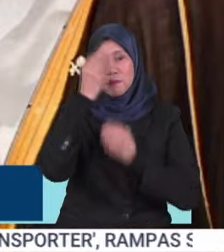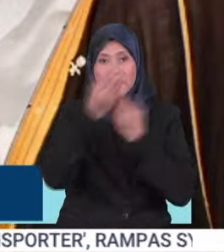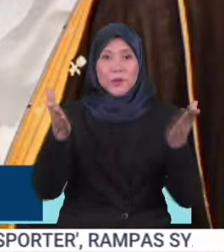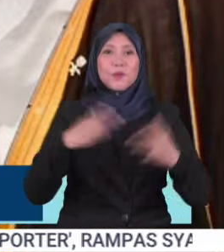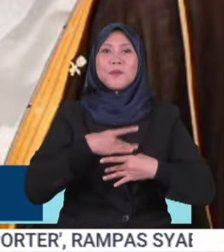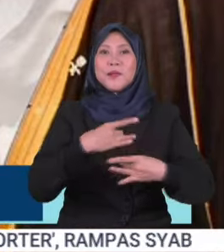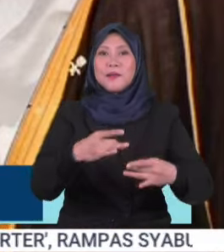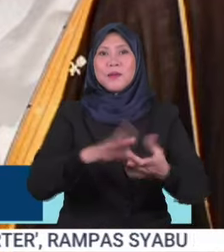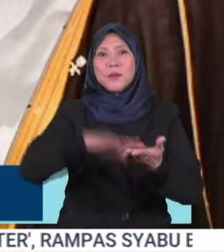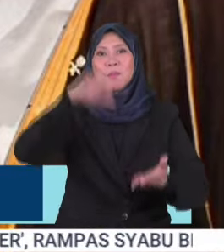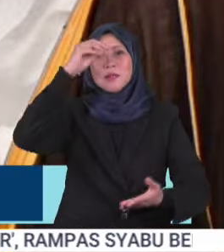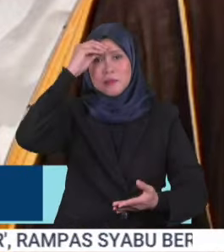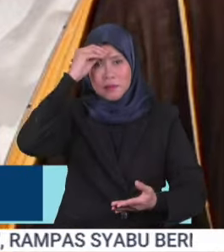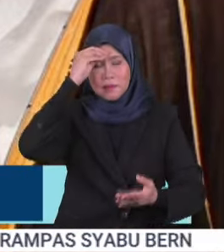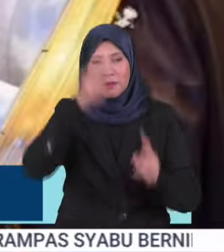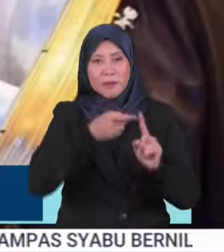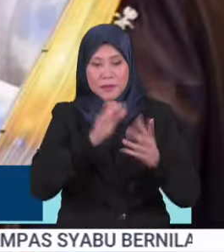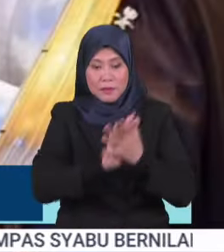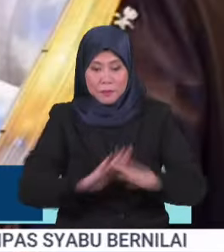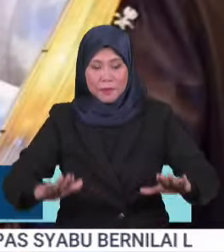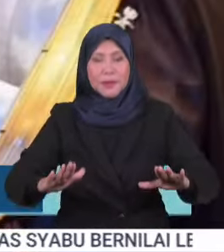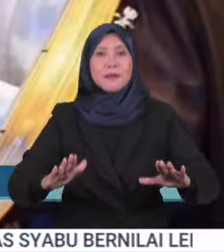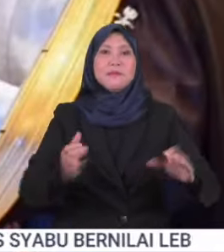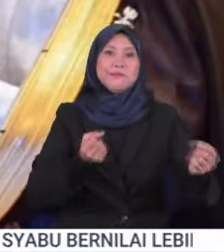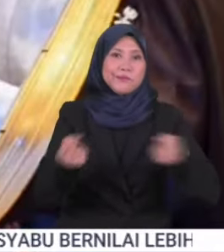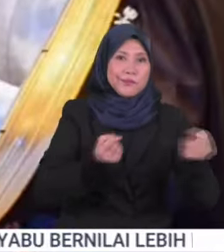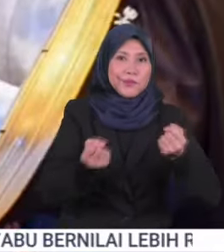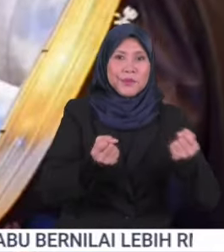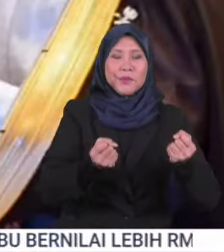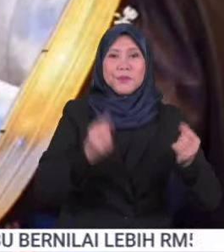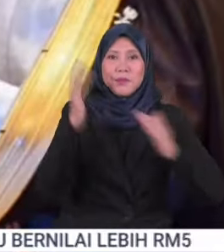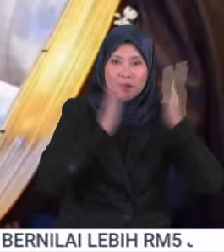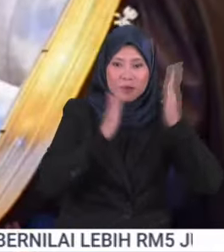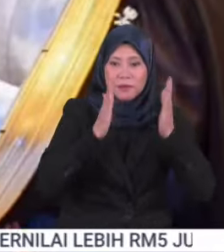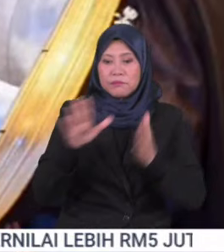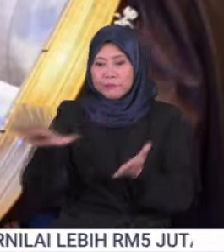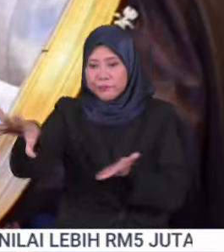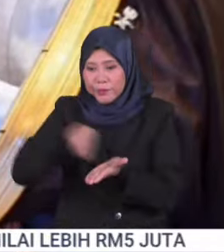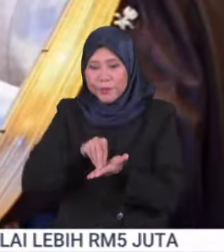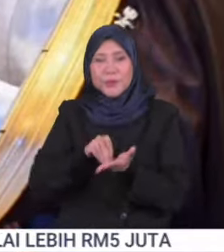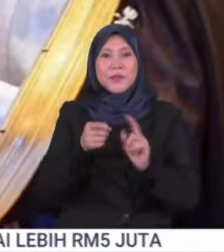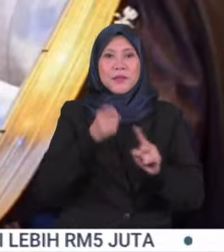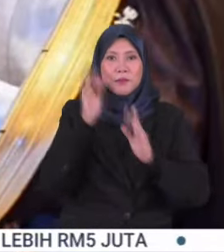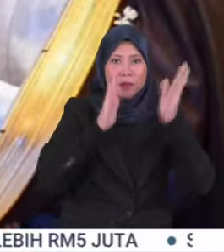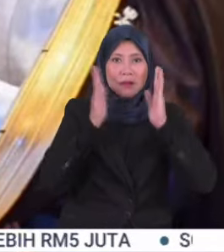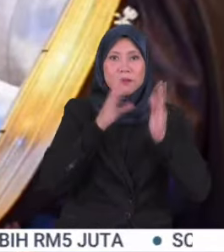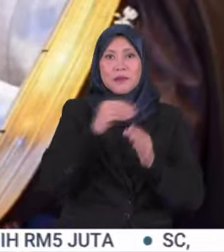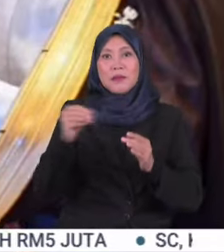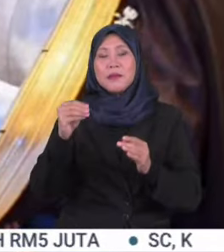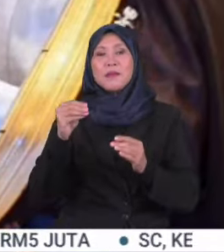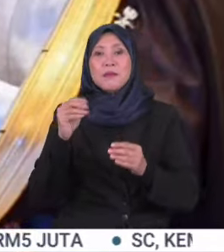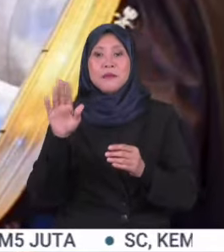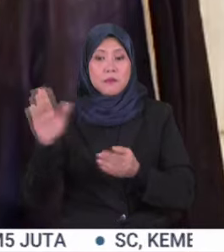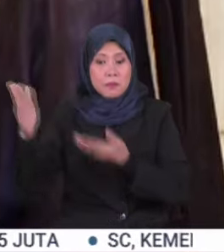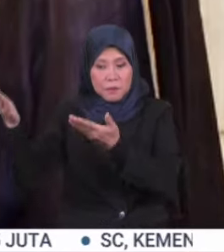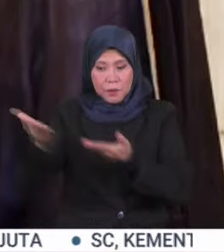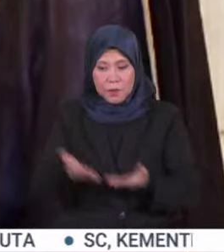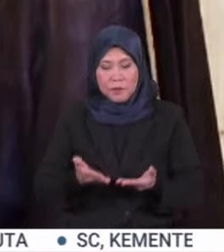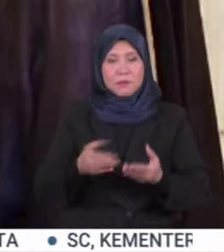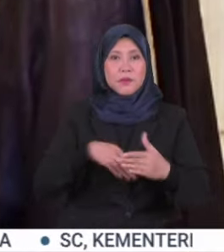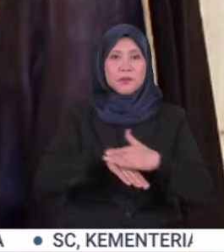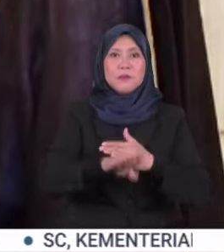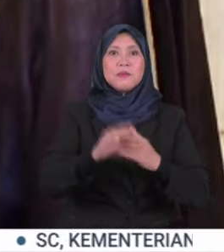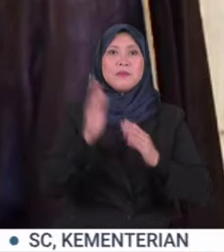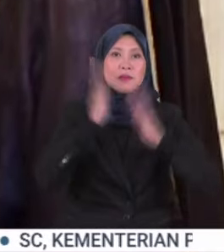menyatakan minat mempelajari inisiatif keselamatan jalan raya Malaysia. Kazakhstan pula berhasrat bawa masuk pepakaran Malaysia untuk